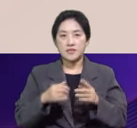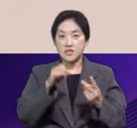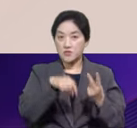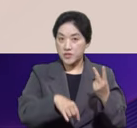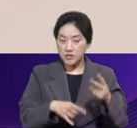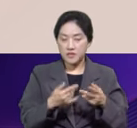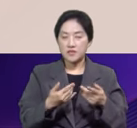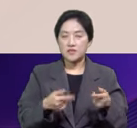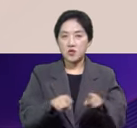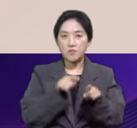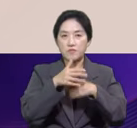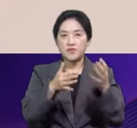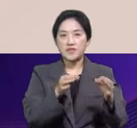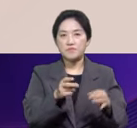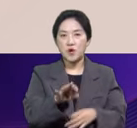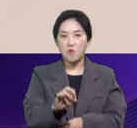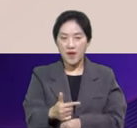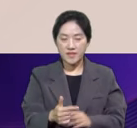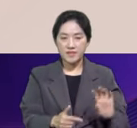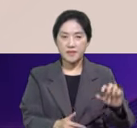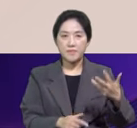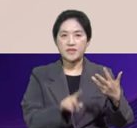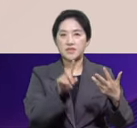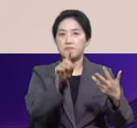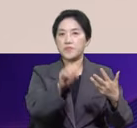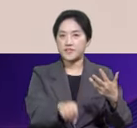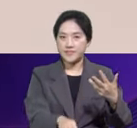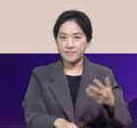2위는 더불어민주당 김영환 후보 48.1%입니다.